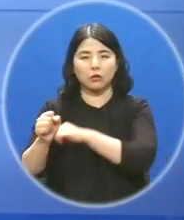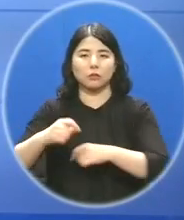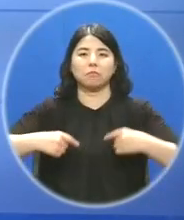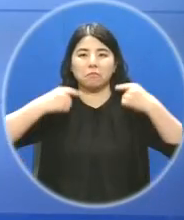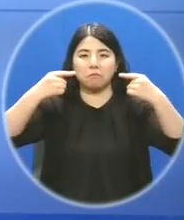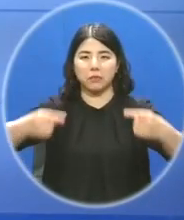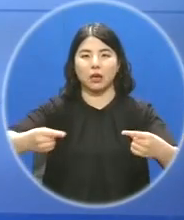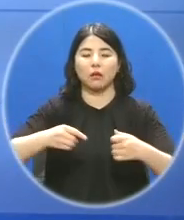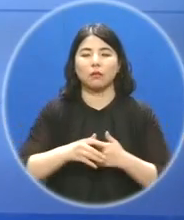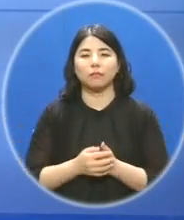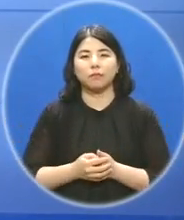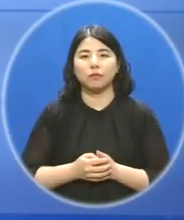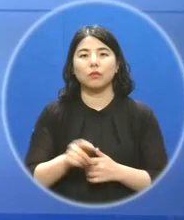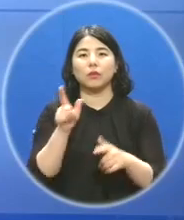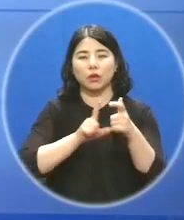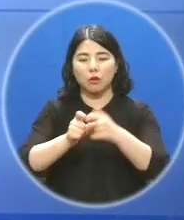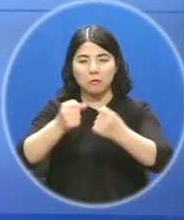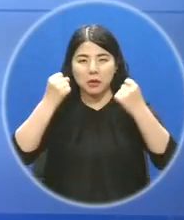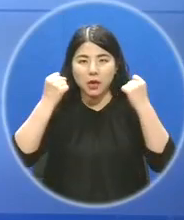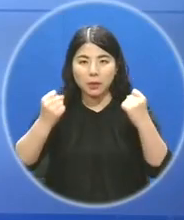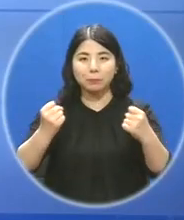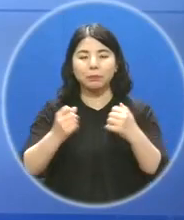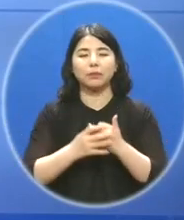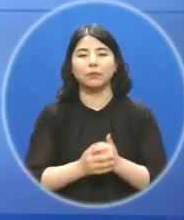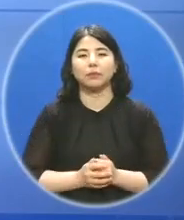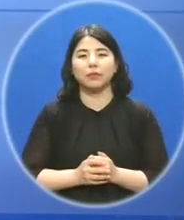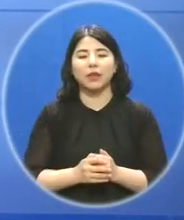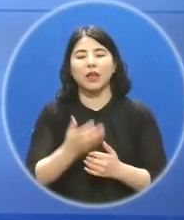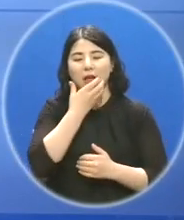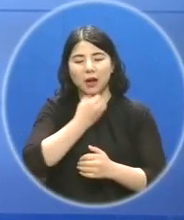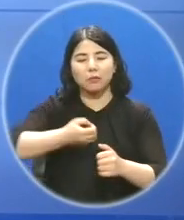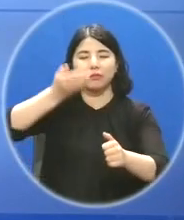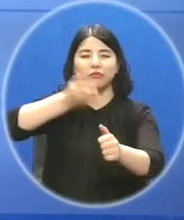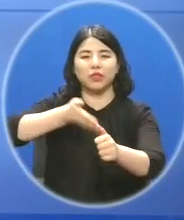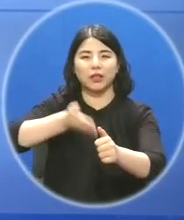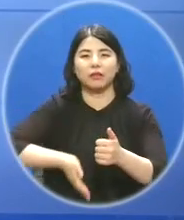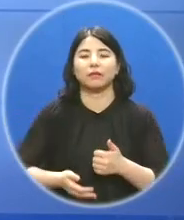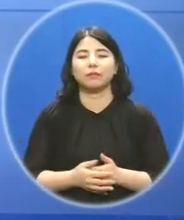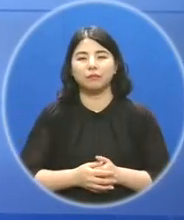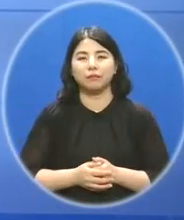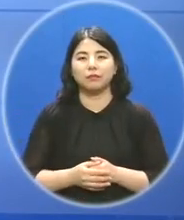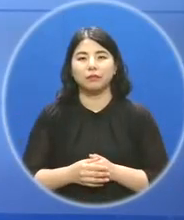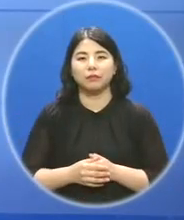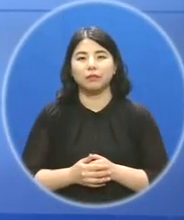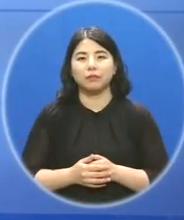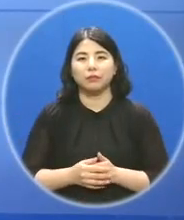함께하겠습니다. 더욱더 힘내시고요. 행복하시길 기원드리겠습니다. 네.